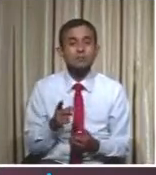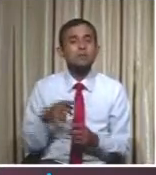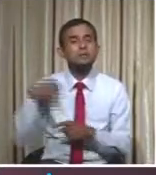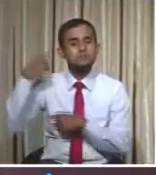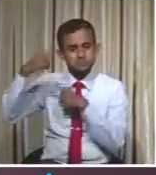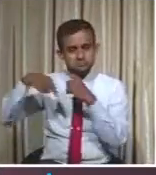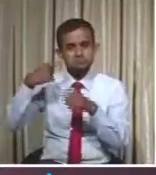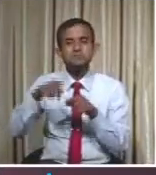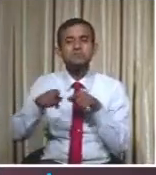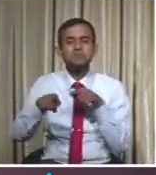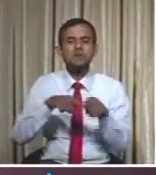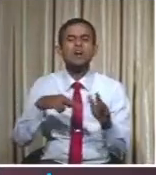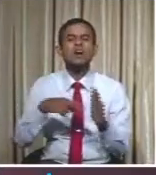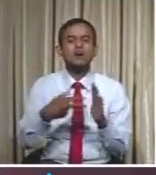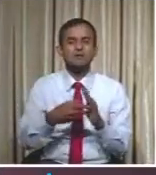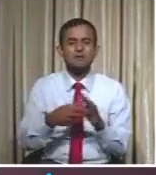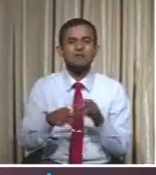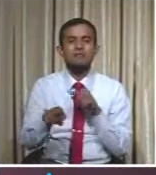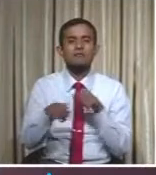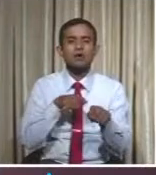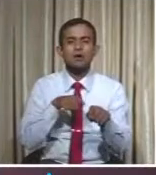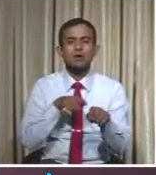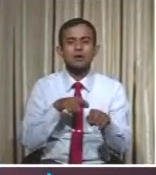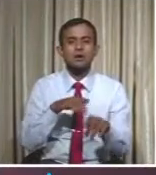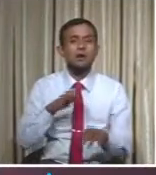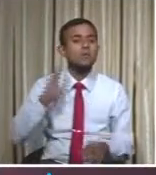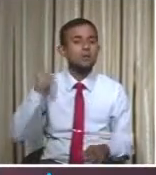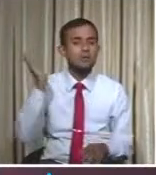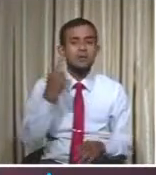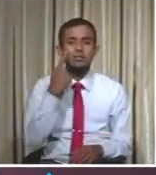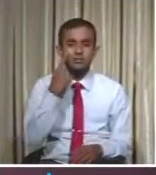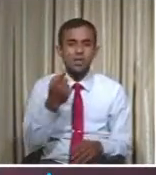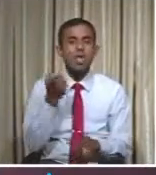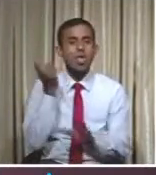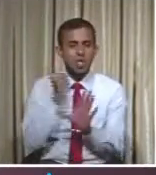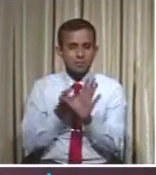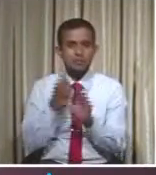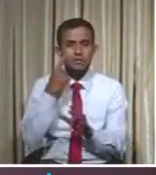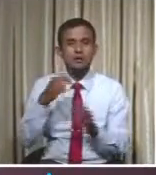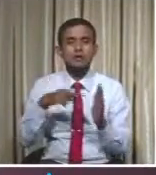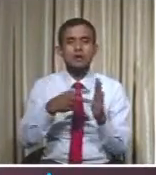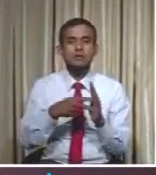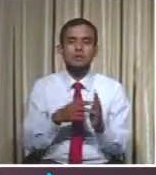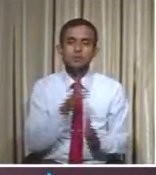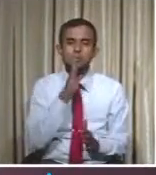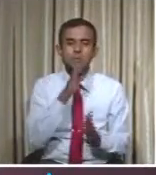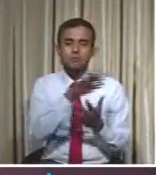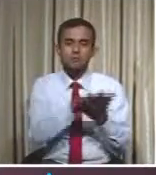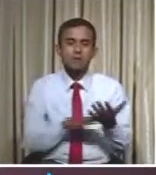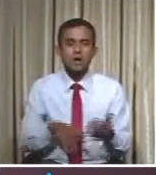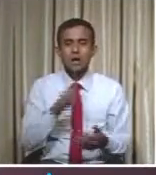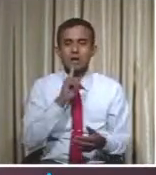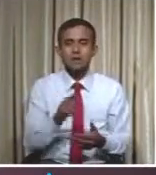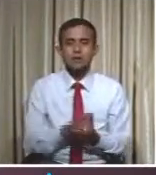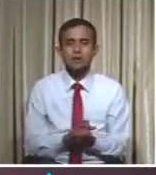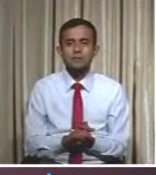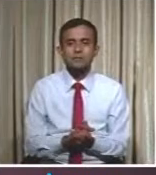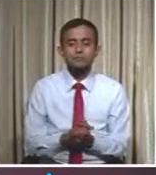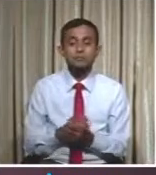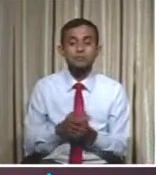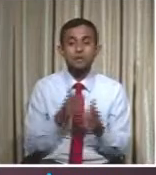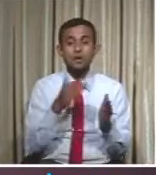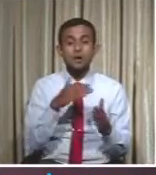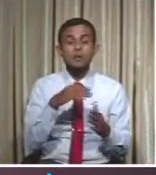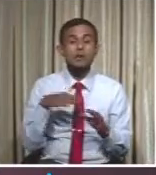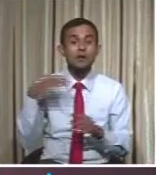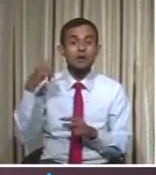සාම්ප්‍රදායික අයවැය ලේඛනයක්. අපි කවදත් දකින අයවැයක්. මං ඒකේ පොඩ්ඩක් විස්තර කියන්නම්. අපි රටා කීපයක් මේ